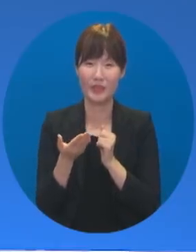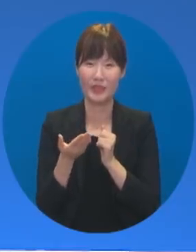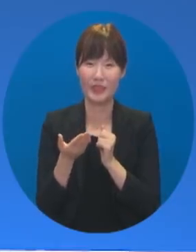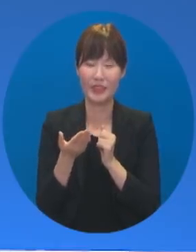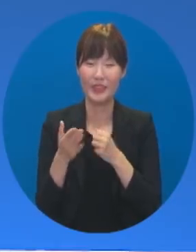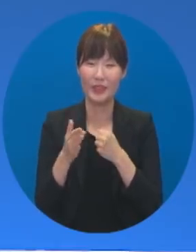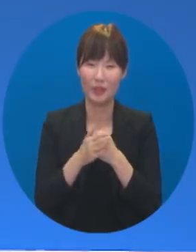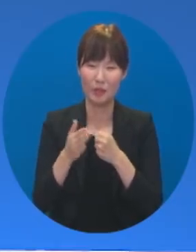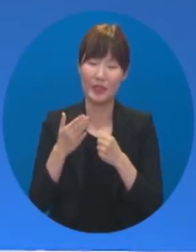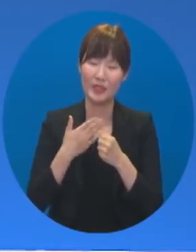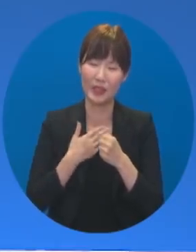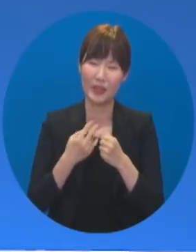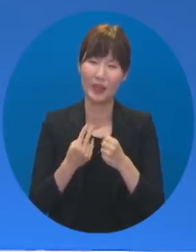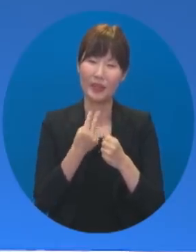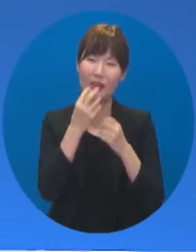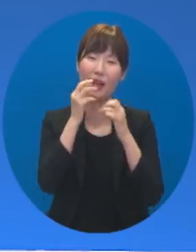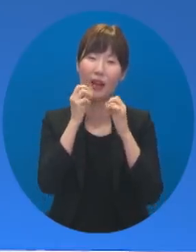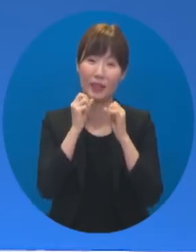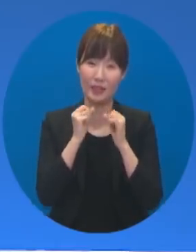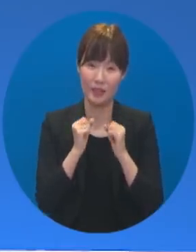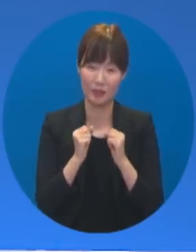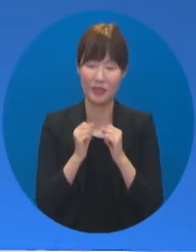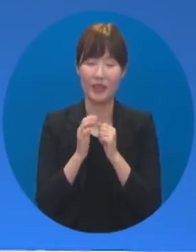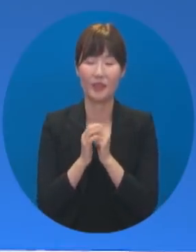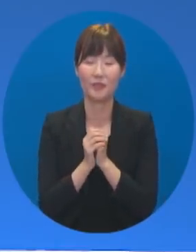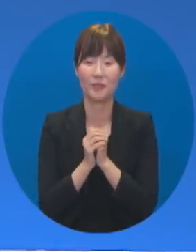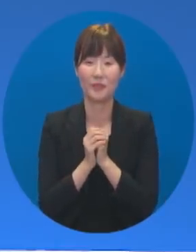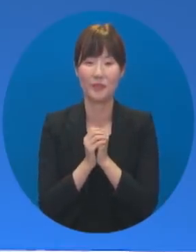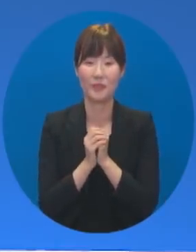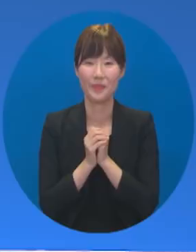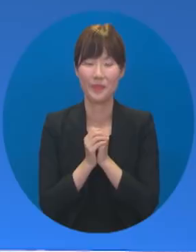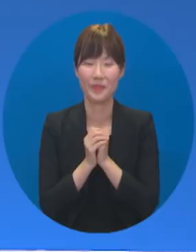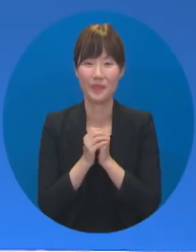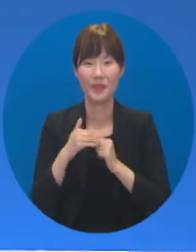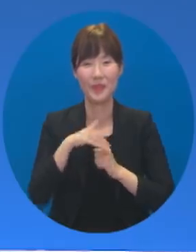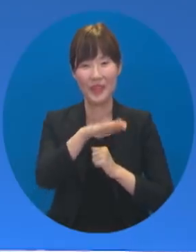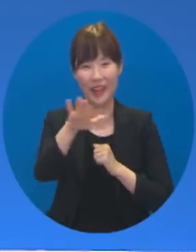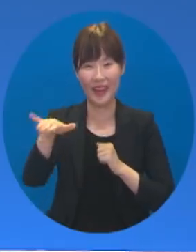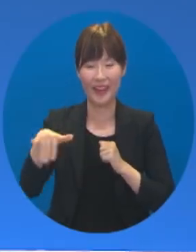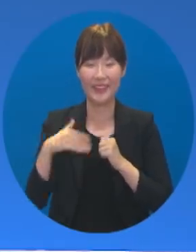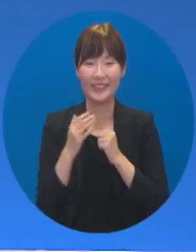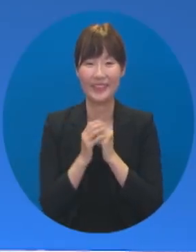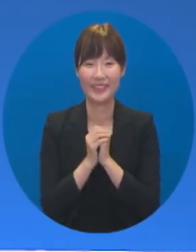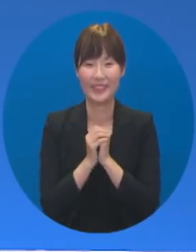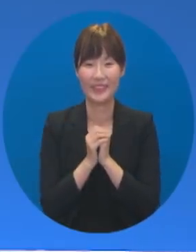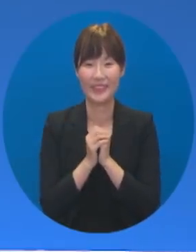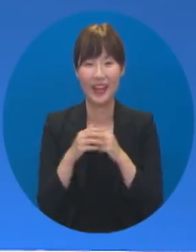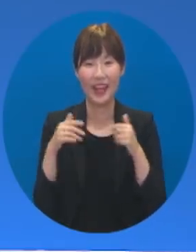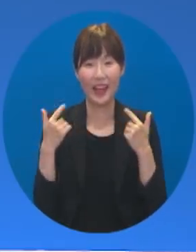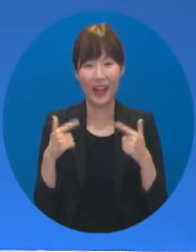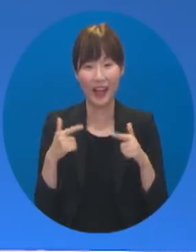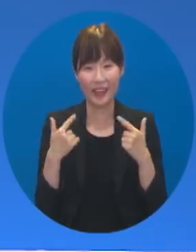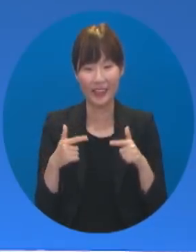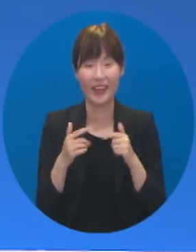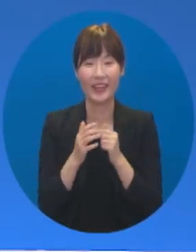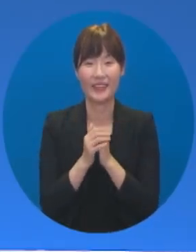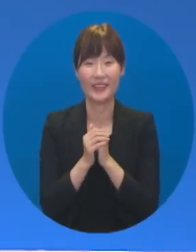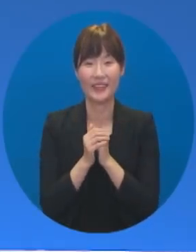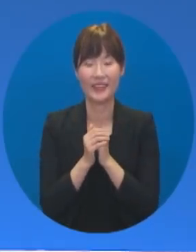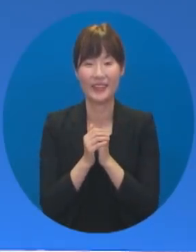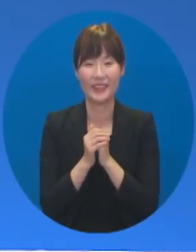그런 신앙인들, 저는 그렇습니다. 매일 항상